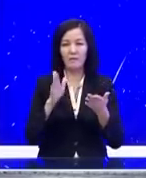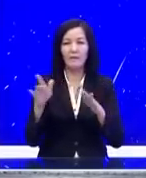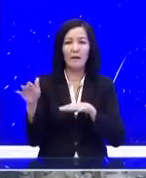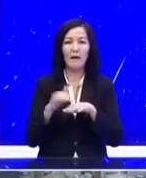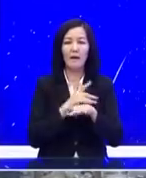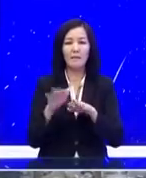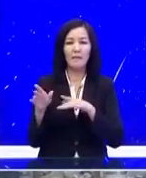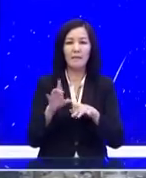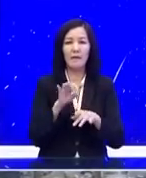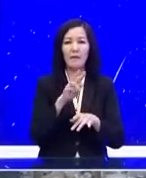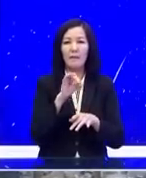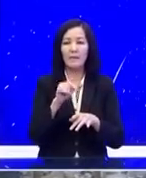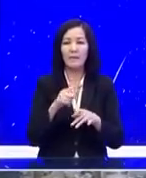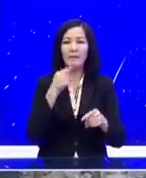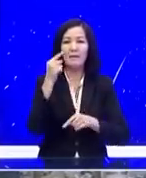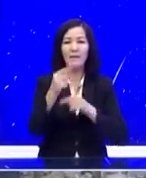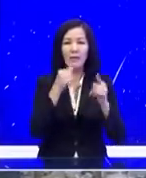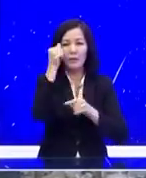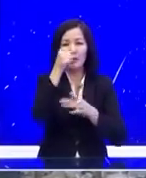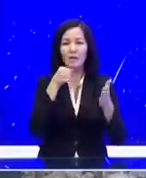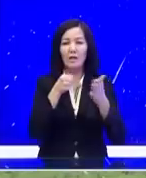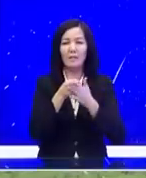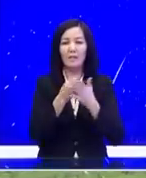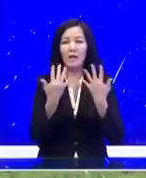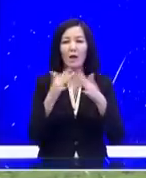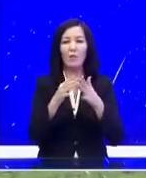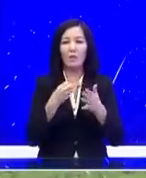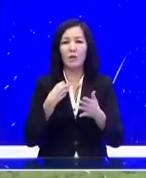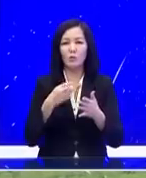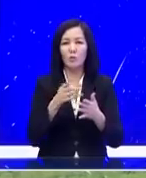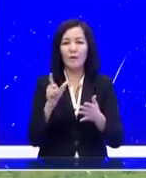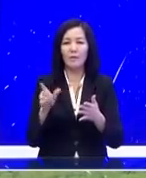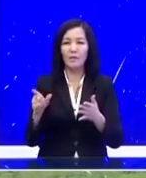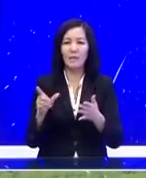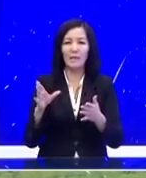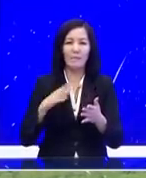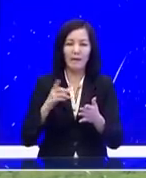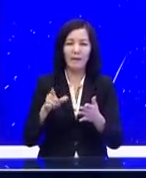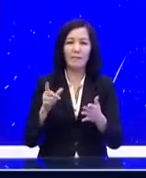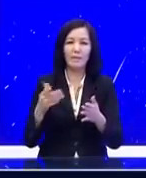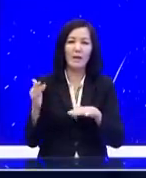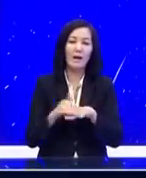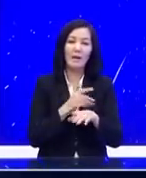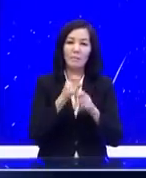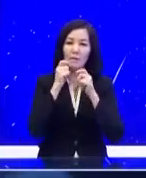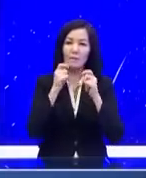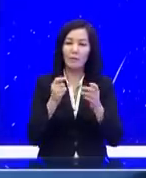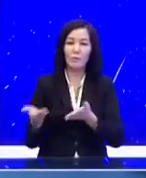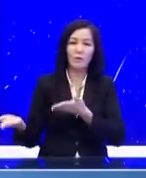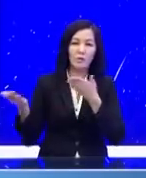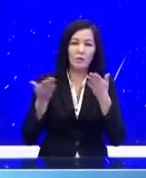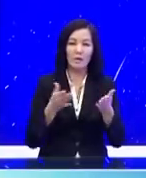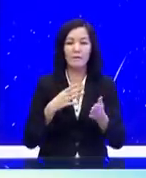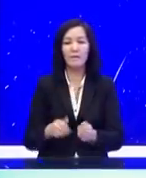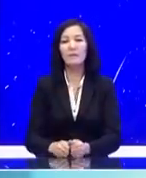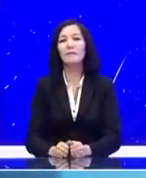атауы Рамазаннан Рамазанға деп аталмақ. Осы ретте олар ауылдағы жомарт жандарды қайырымдылық жасауға шақырды. Мадина Берікқызы, Ержан Дүйсен,